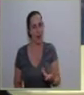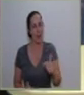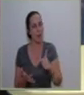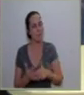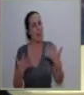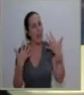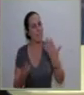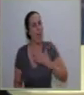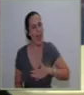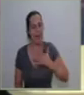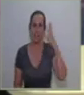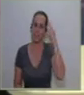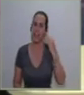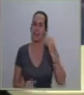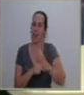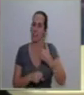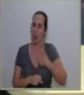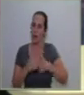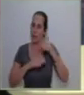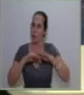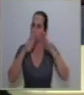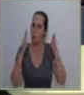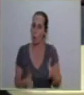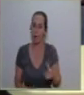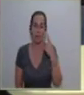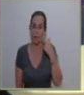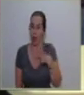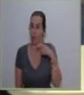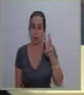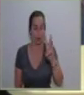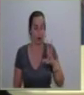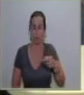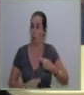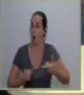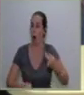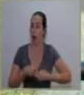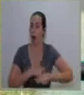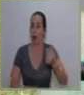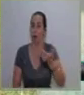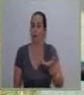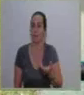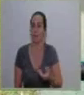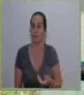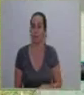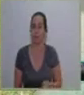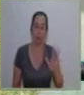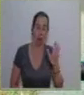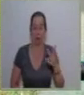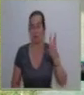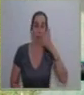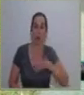בשביל האווירה של החג והכיף לבנות לנו סוכה, מה? נראה לי ששלומית התמסחרה, היא התמסחרה. חשבתי, עוד נראה לי